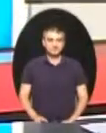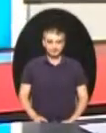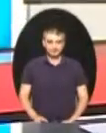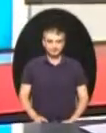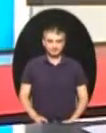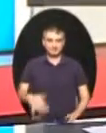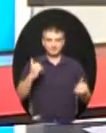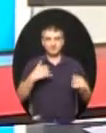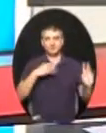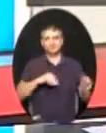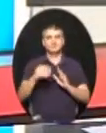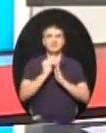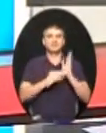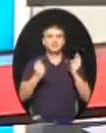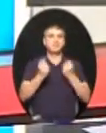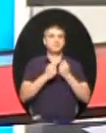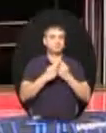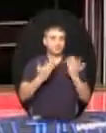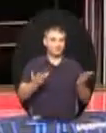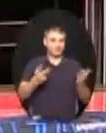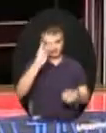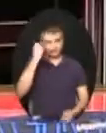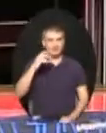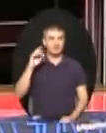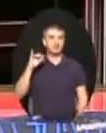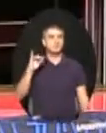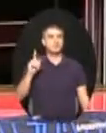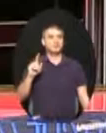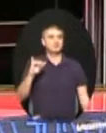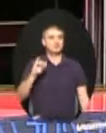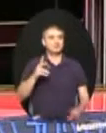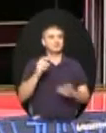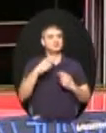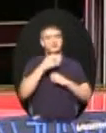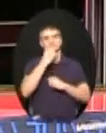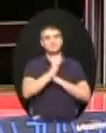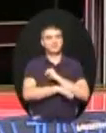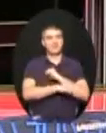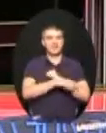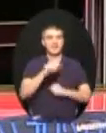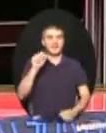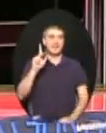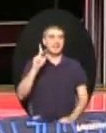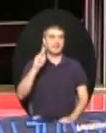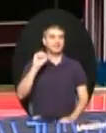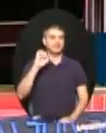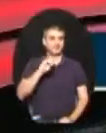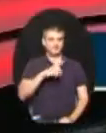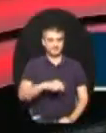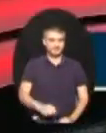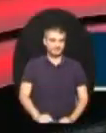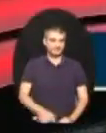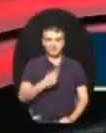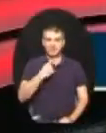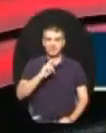ואנחנו עכשיו לרשימה המשותפת, וסים יונס, פרשן פוליטי, מרצה באקדמיית אל-קאסמי, שלום לך.